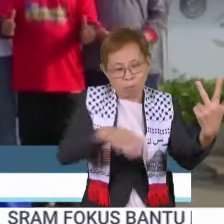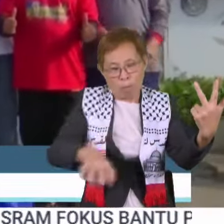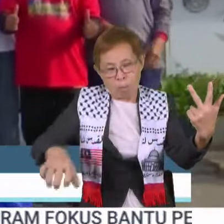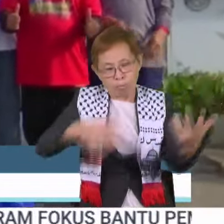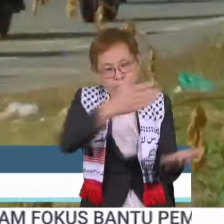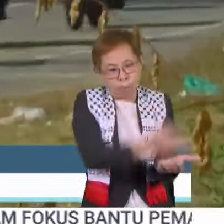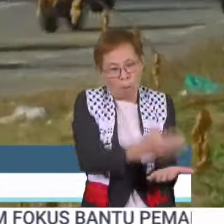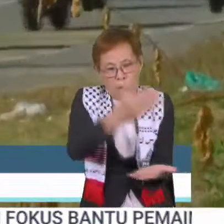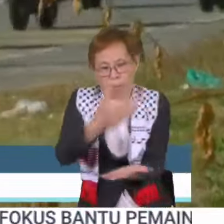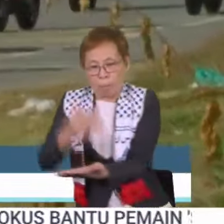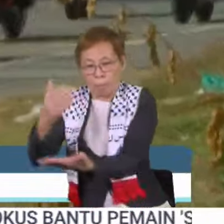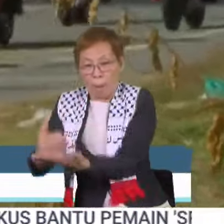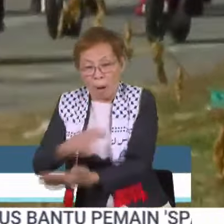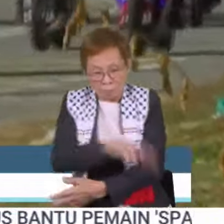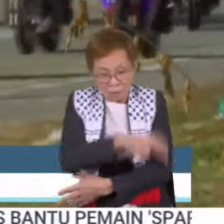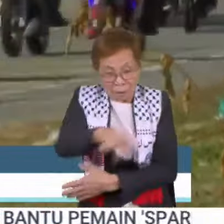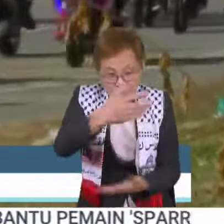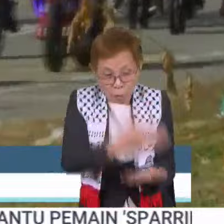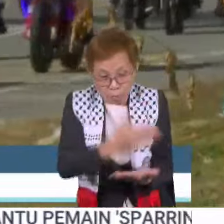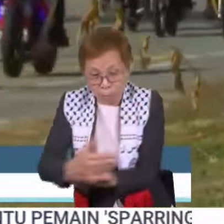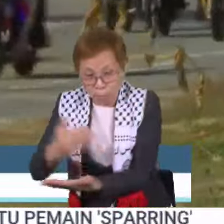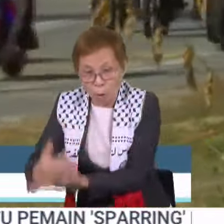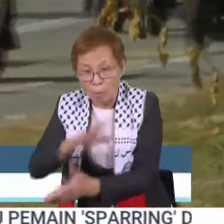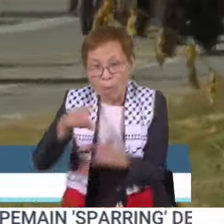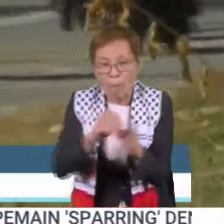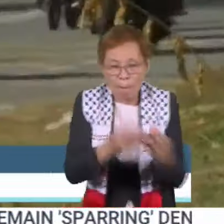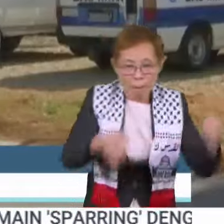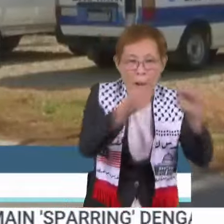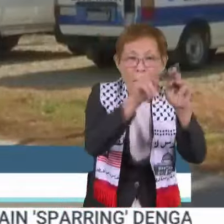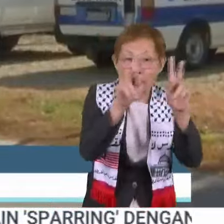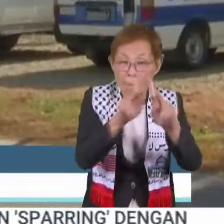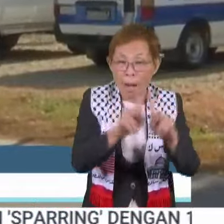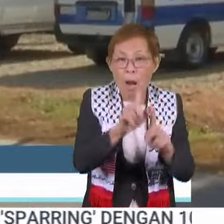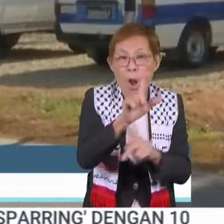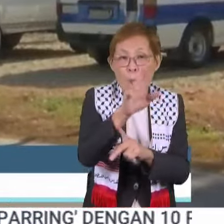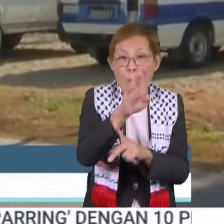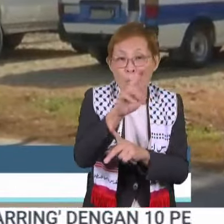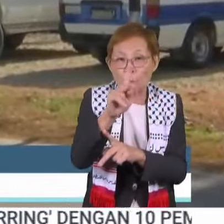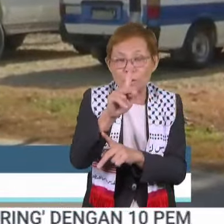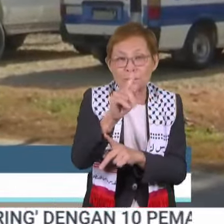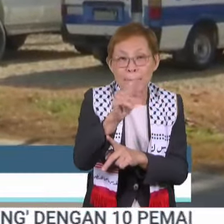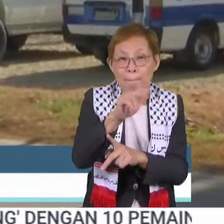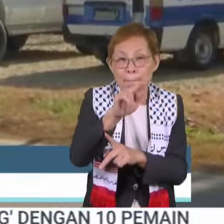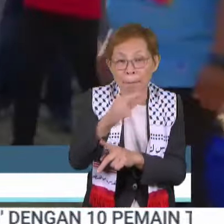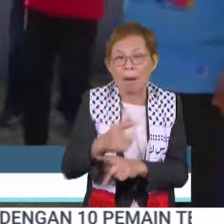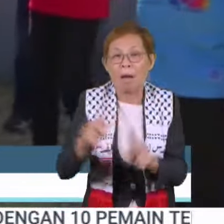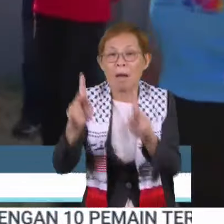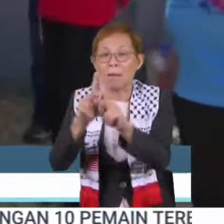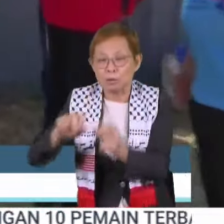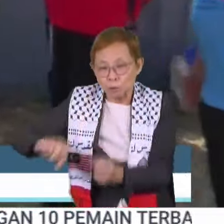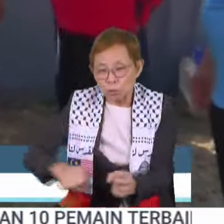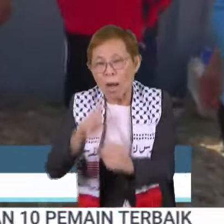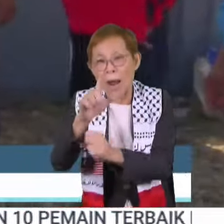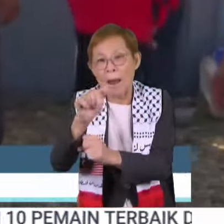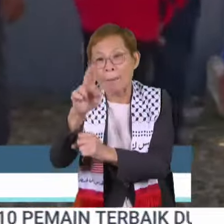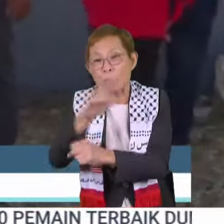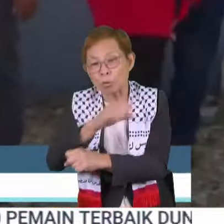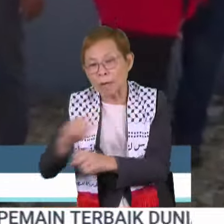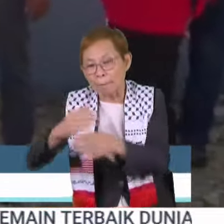perhentian jelajah kali ini membabitkan masjid Kampung Lubuk temiang masjid Kampung Sungai labu dan